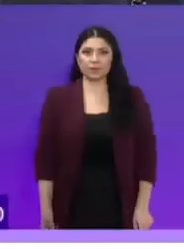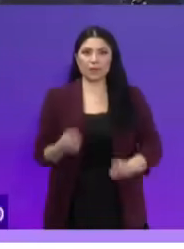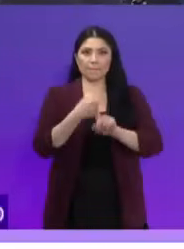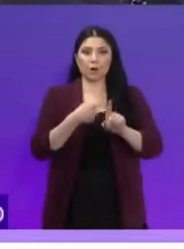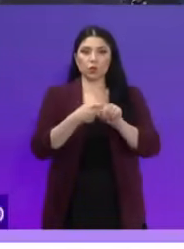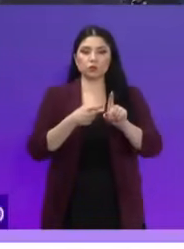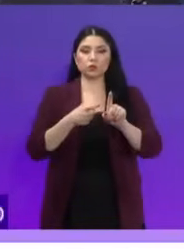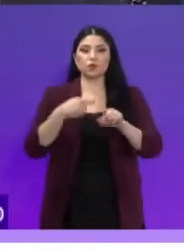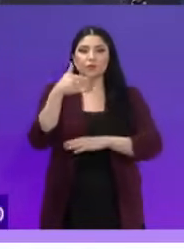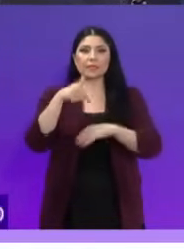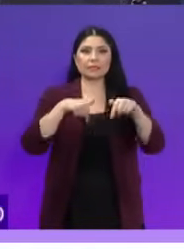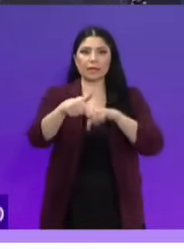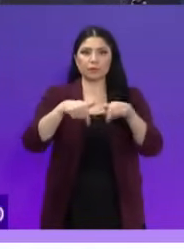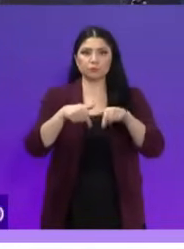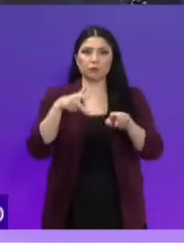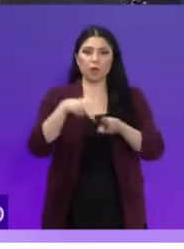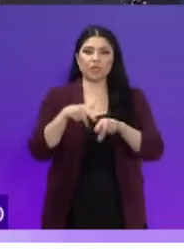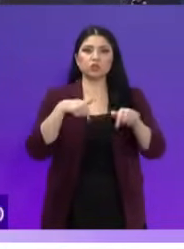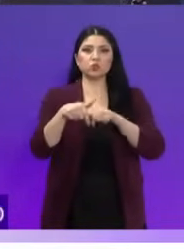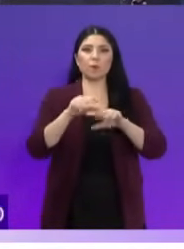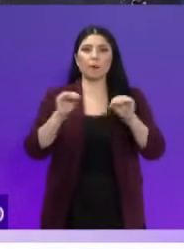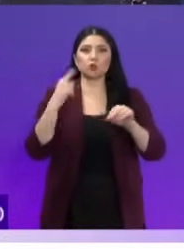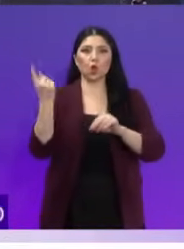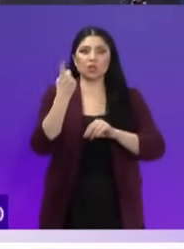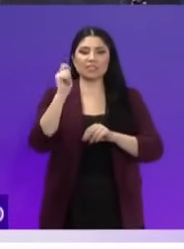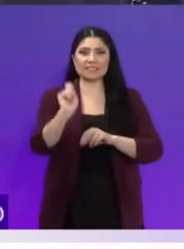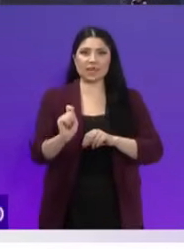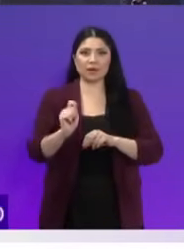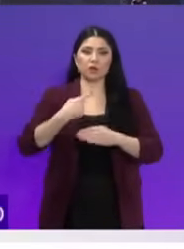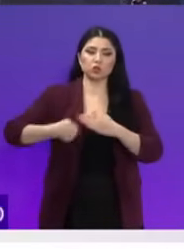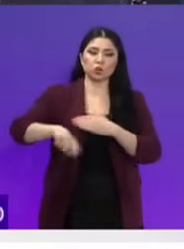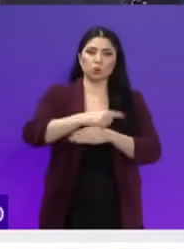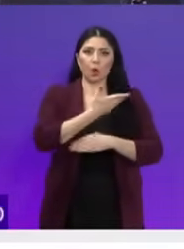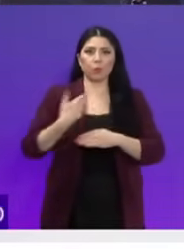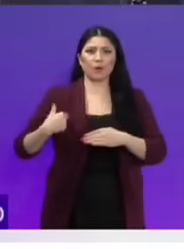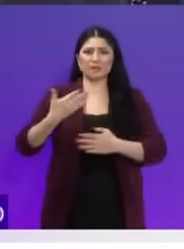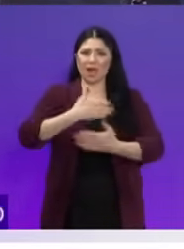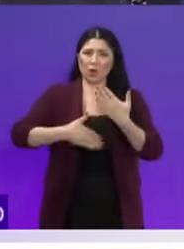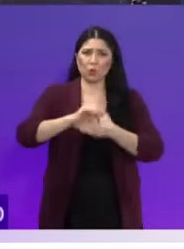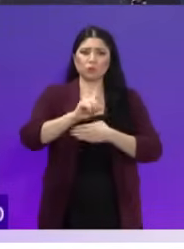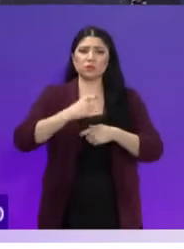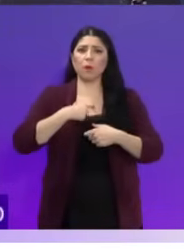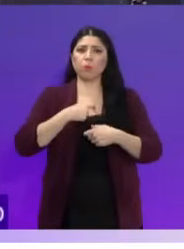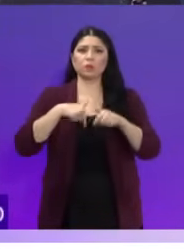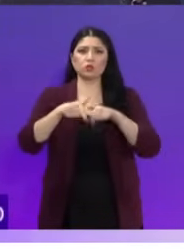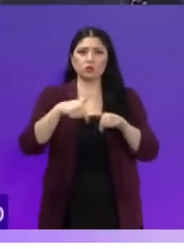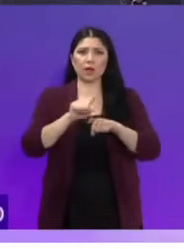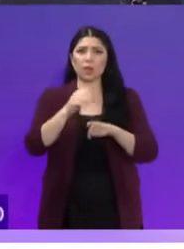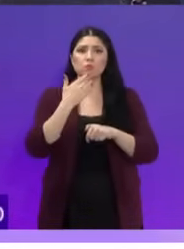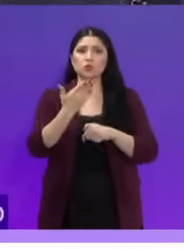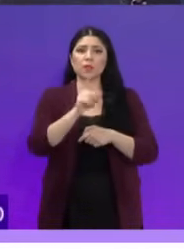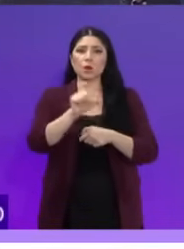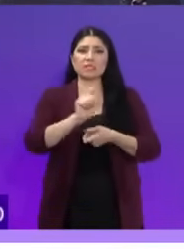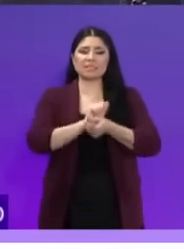Protestul transportatorilor blochează circulația în mai multe orașe din țară. Pe centura capitalei este haos și nu se mai poate circula. Nemulțumiți